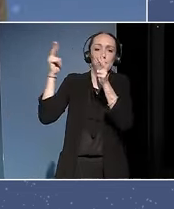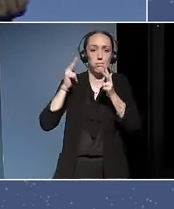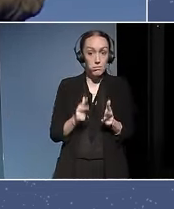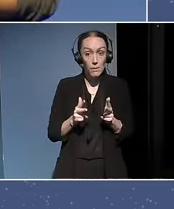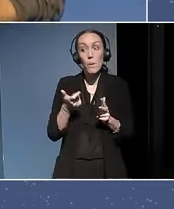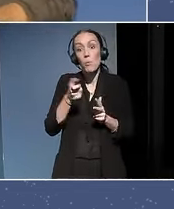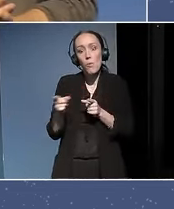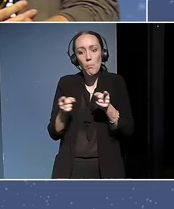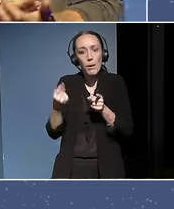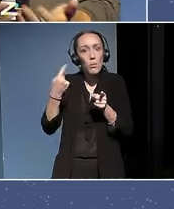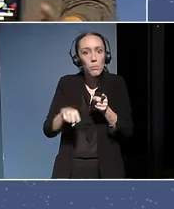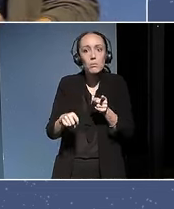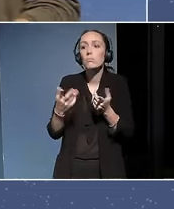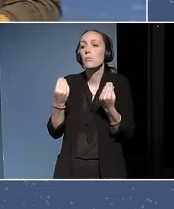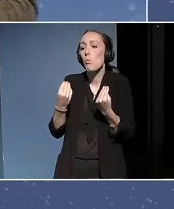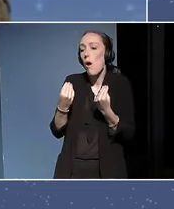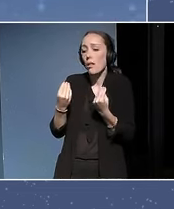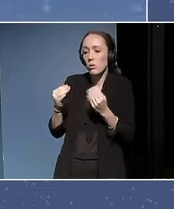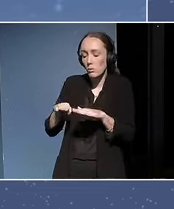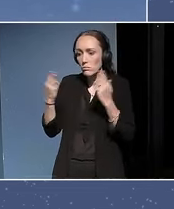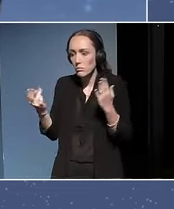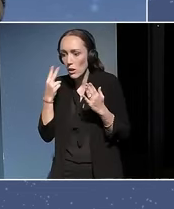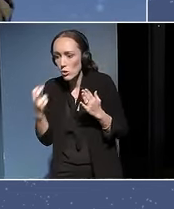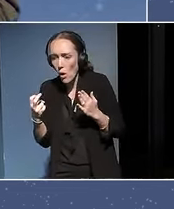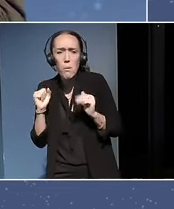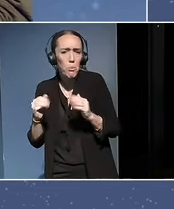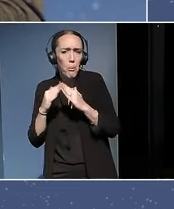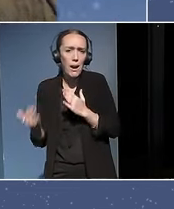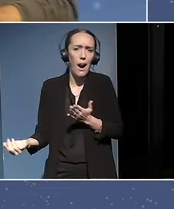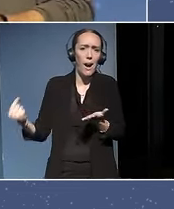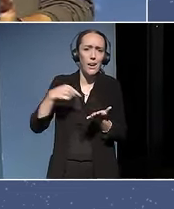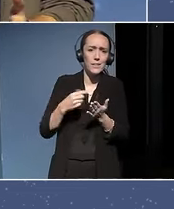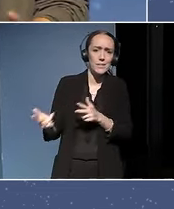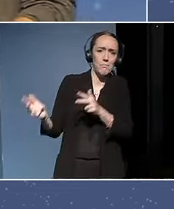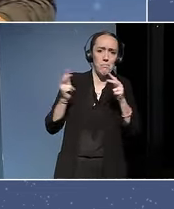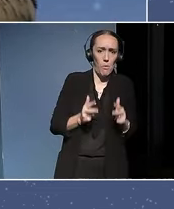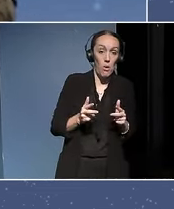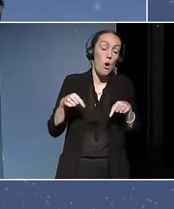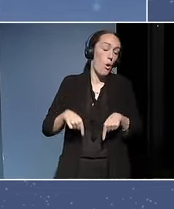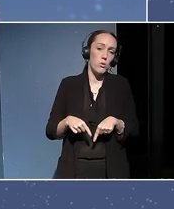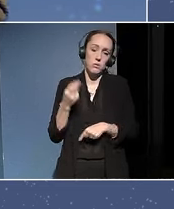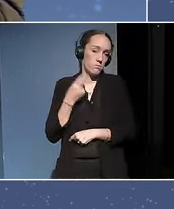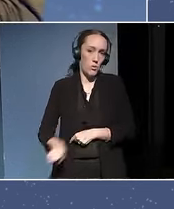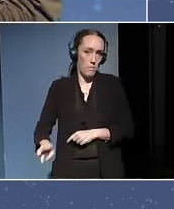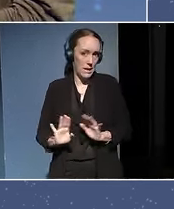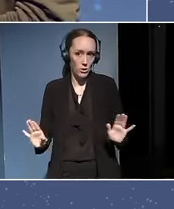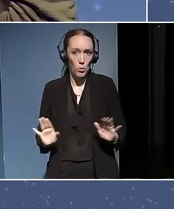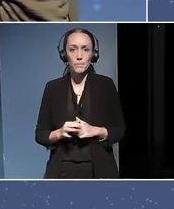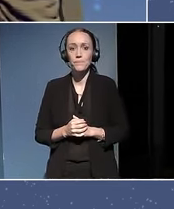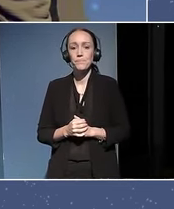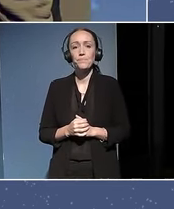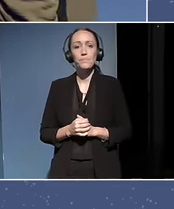si potevano portare via resti di vertebrati dal dal Marocco oggi questa cosa non è più non è più possibile